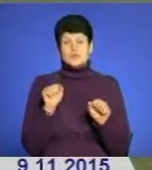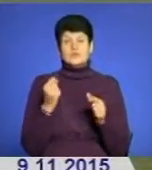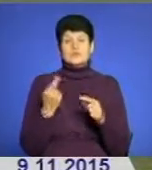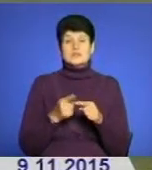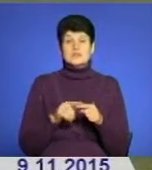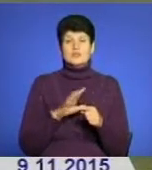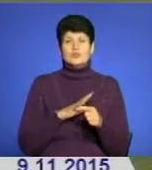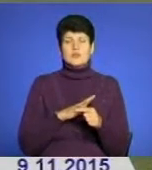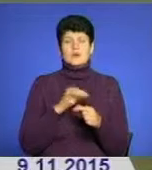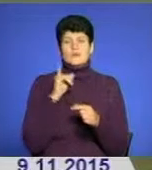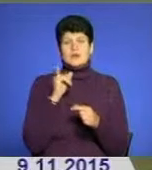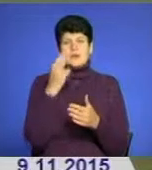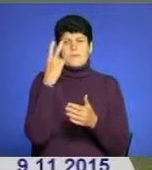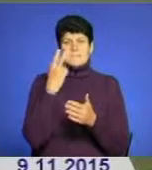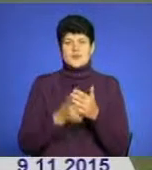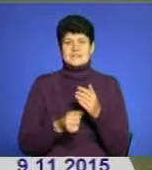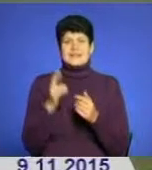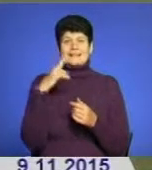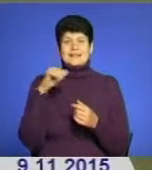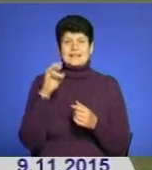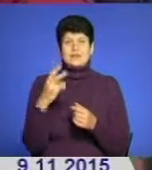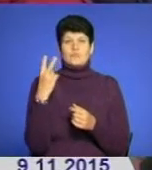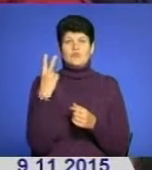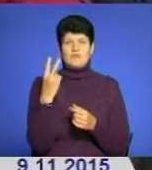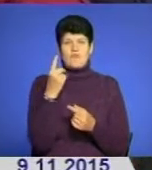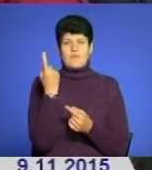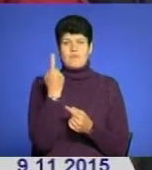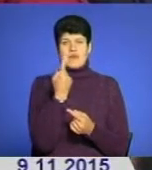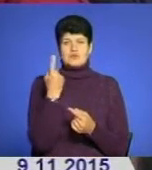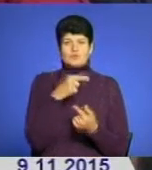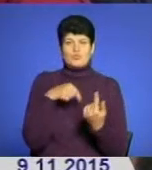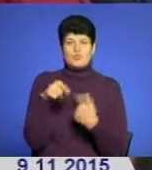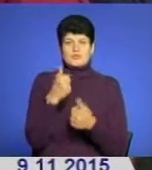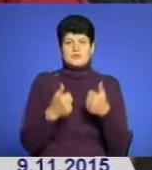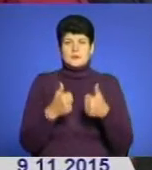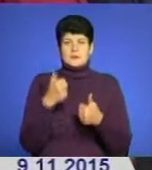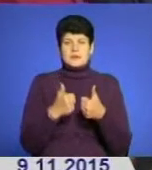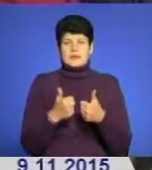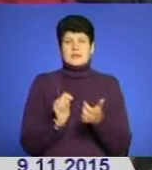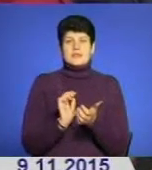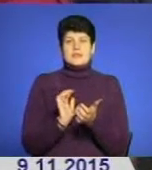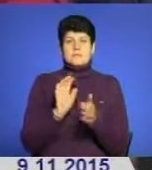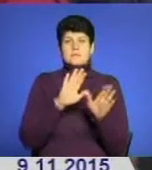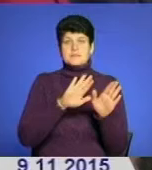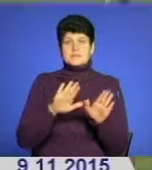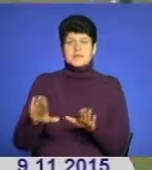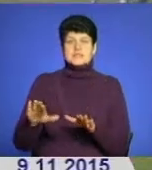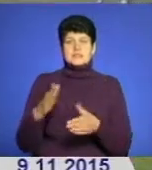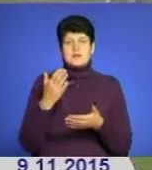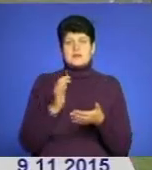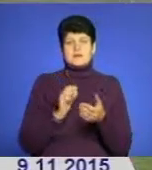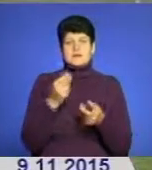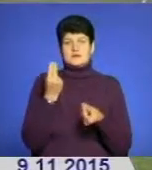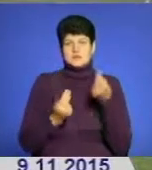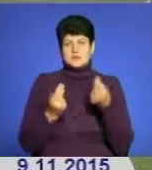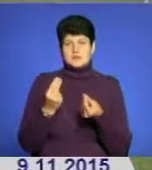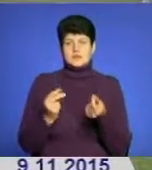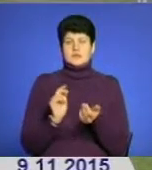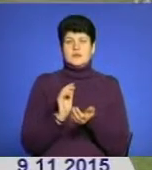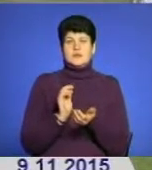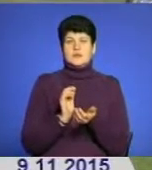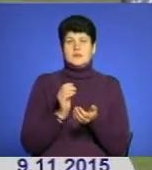стала прикра поразка від «Динамо-2» у першому колі чемпіонату. На післяматчевій прес-конференції головний тренер муніципалістів Василь